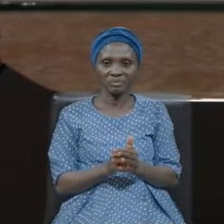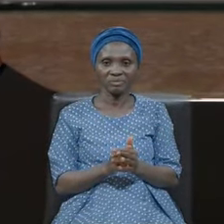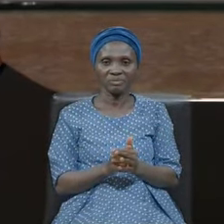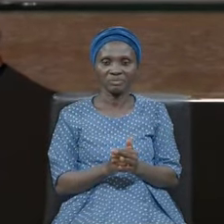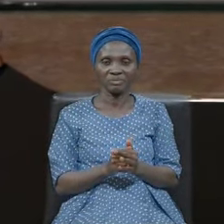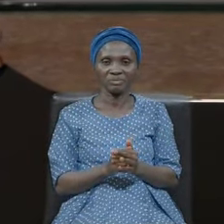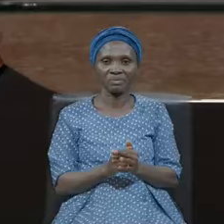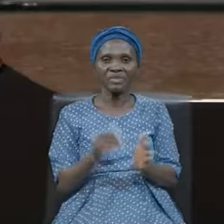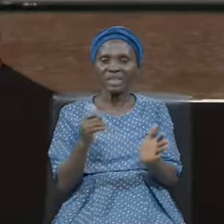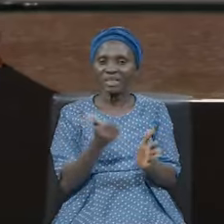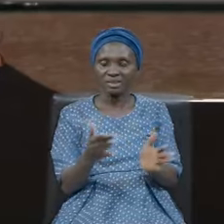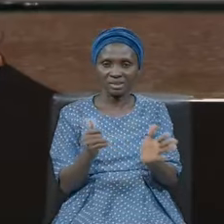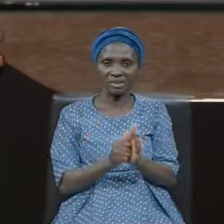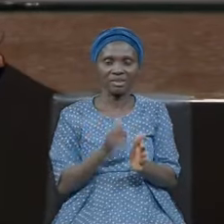cela.